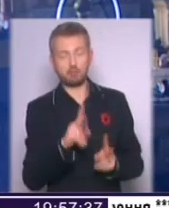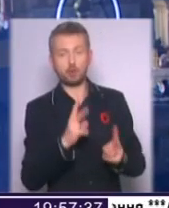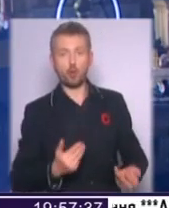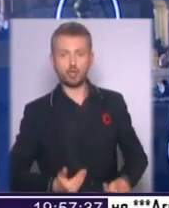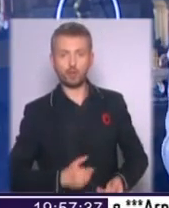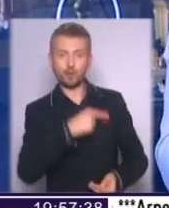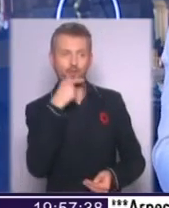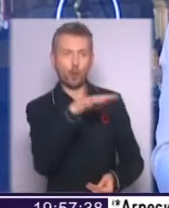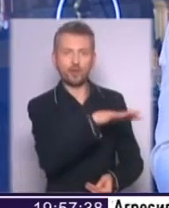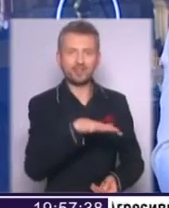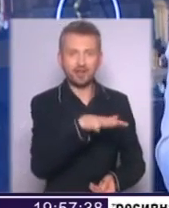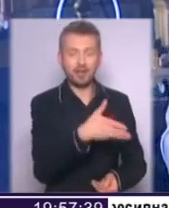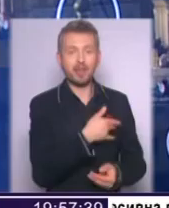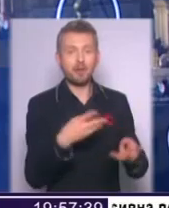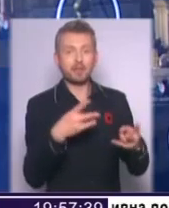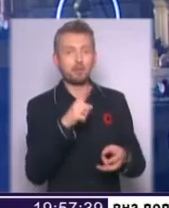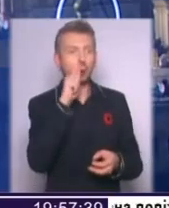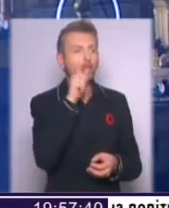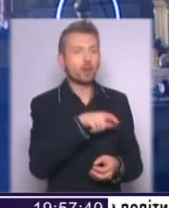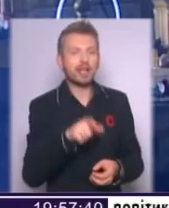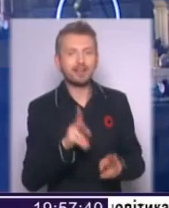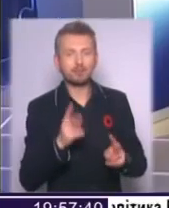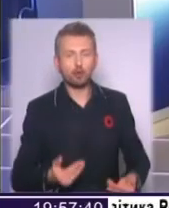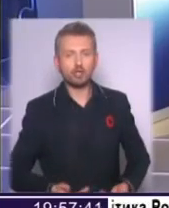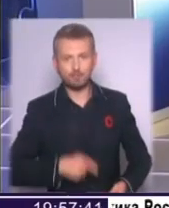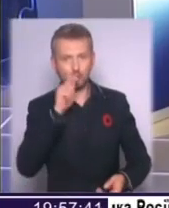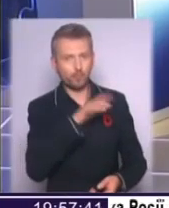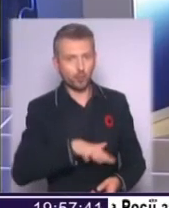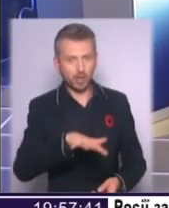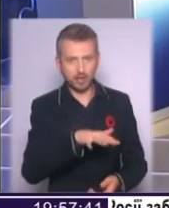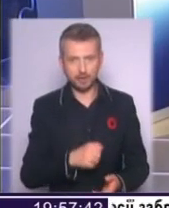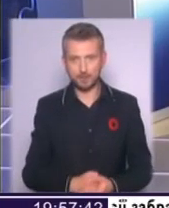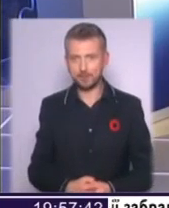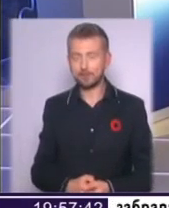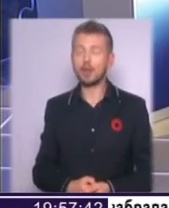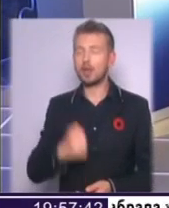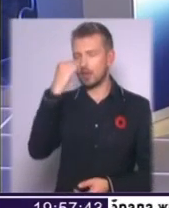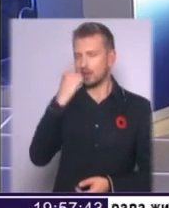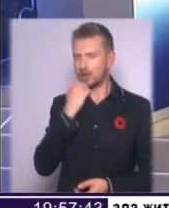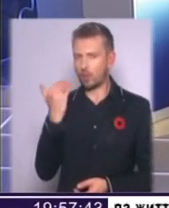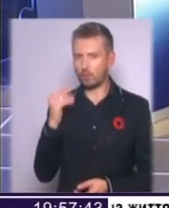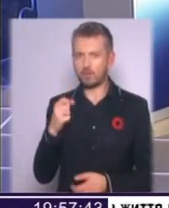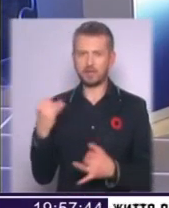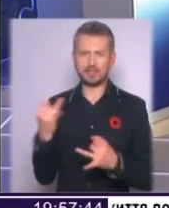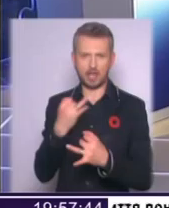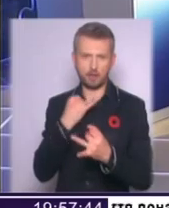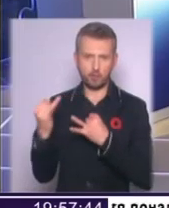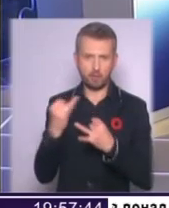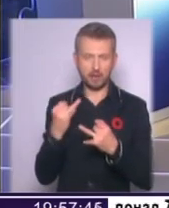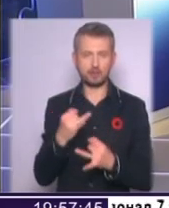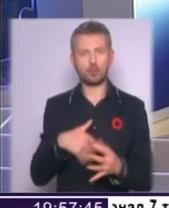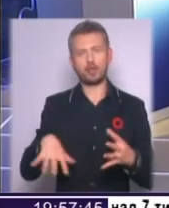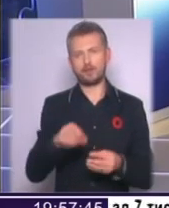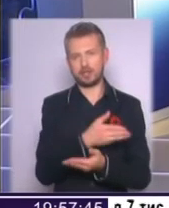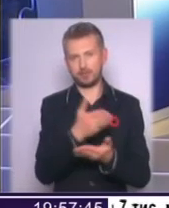Росії, а нам треба з українцями, які це живуть так, в Україні, це так, працювати. Дякую, пане Андрій, за цікаву бесіду. Дякую за активність всім нашим глядачам. Андрій